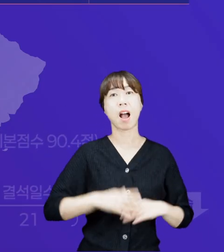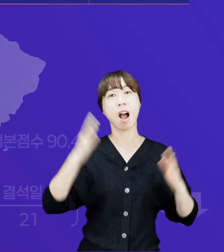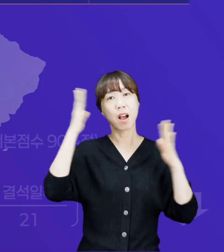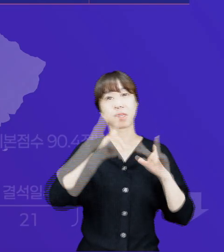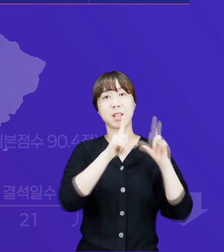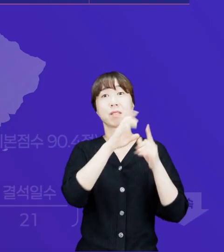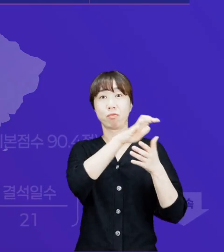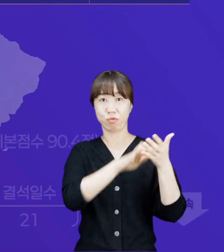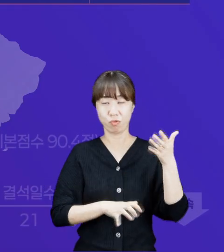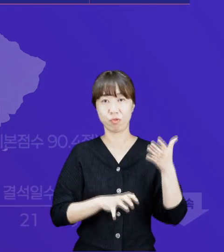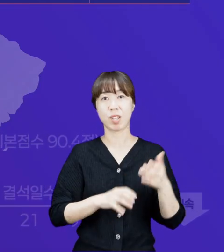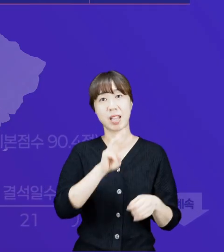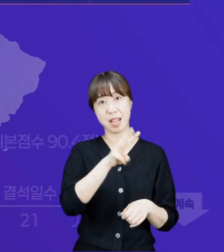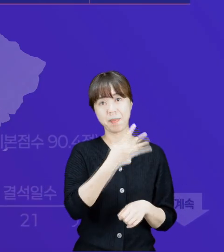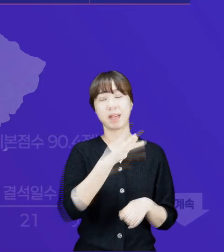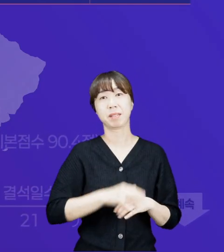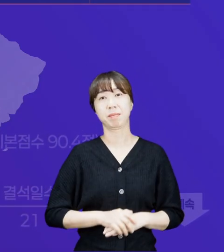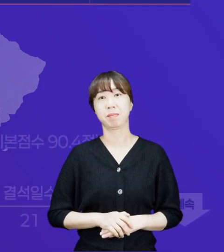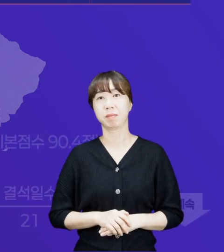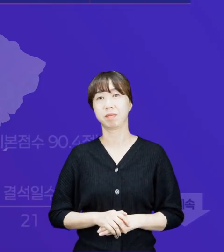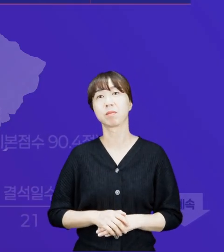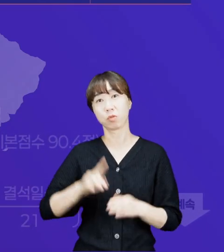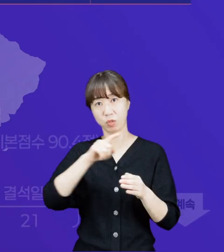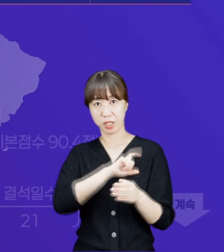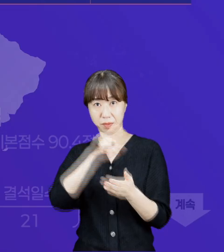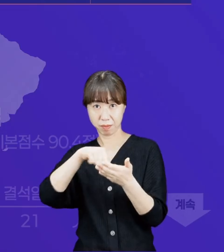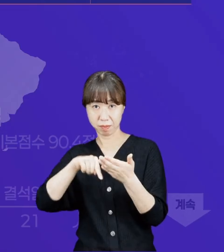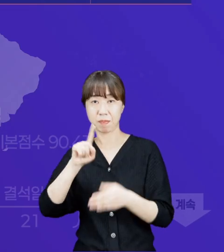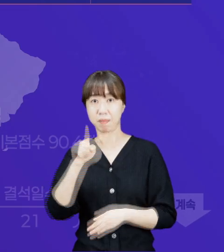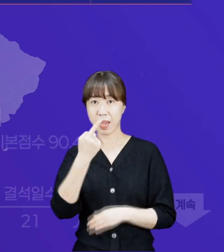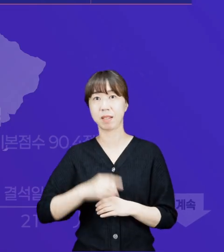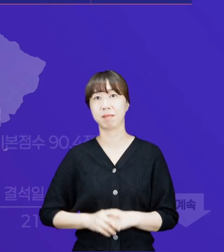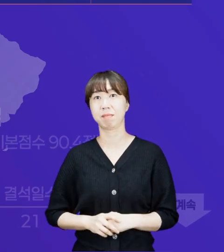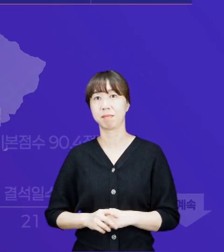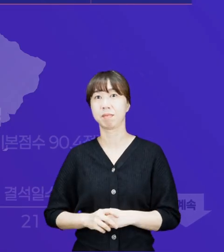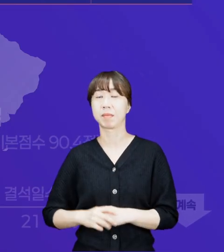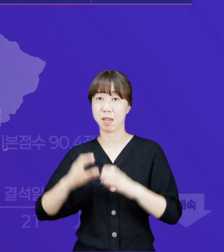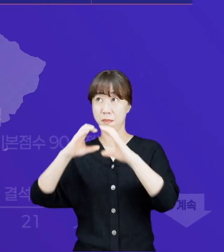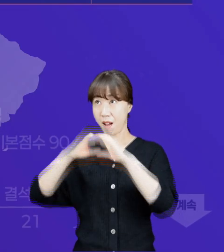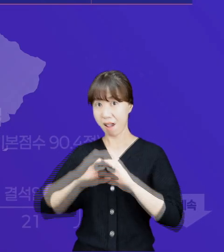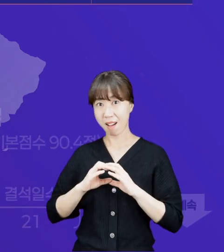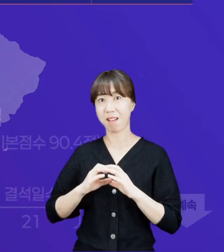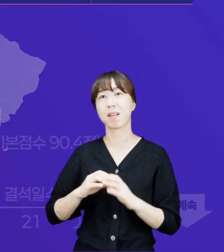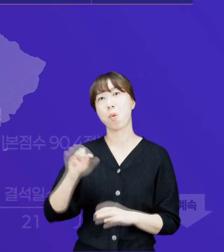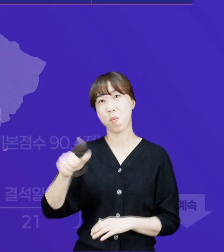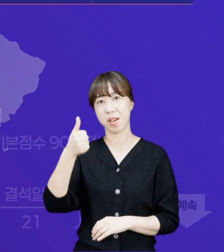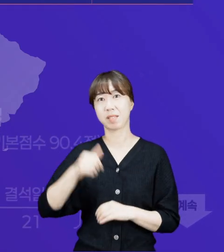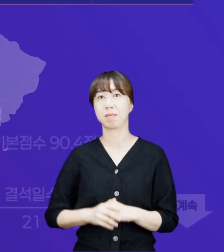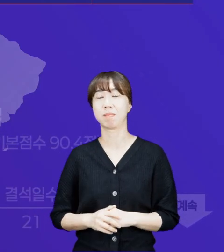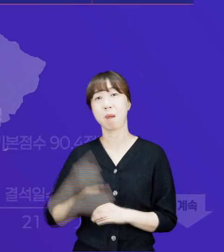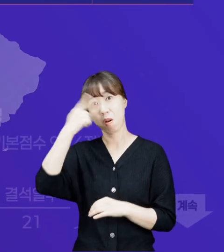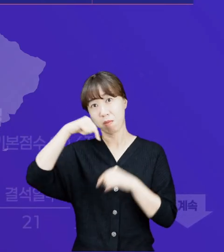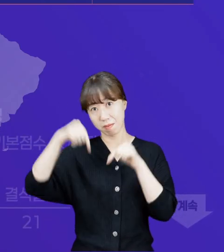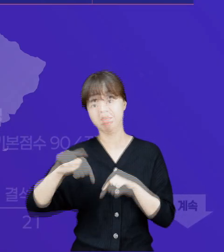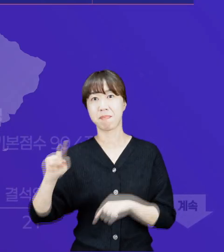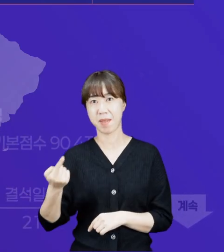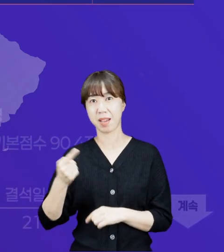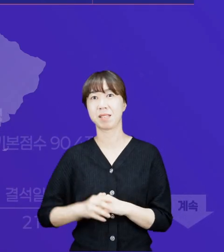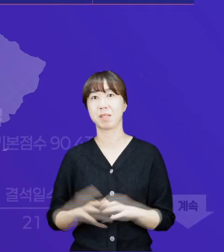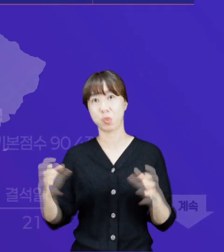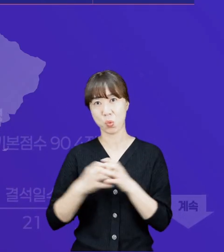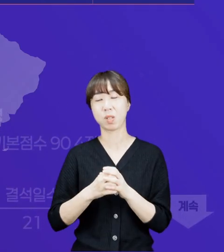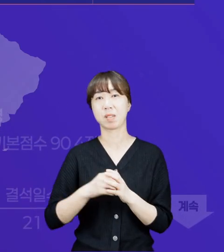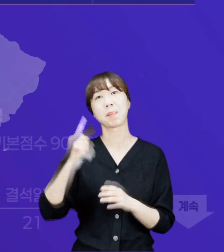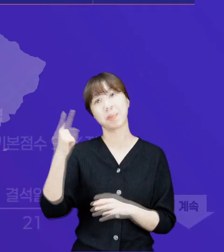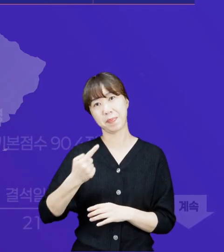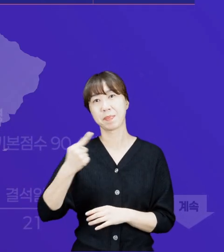학교생활기록부 교과 성적 300점, 출석 100점, 입상실적 500점, 면접고사 100점 배점으로 총 1000점 만점입니다.